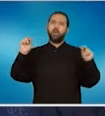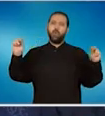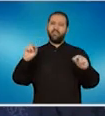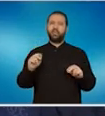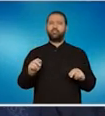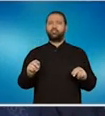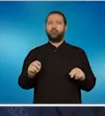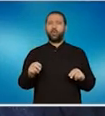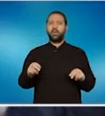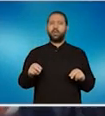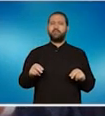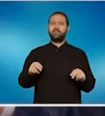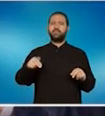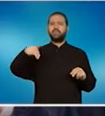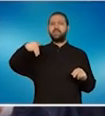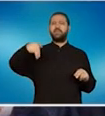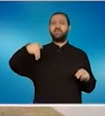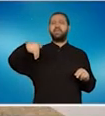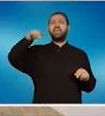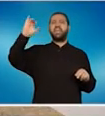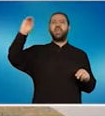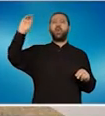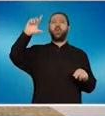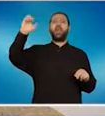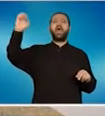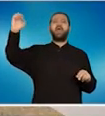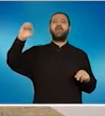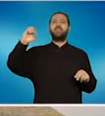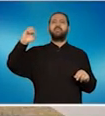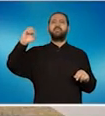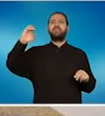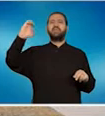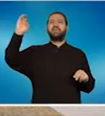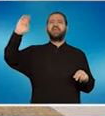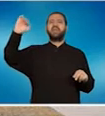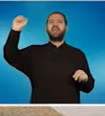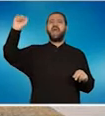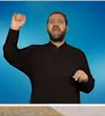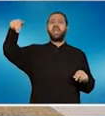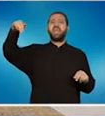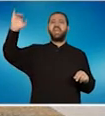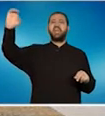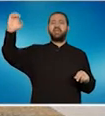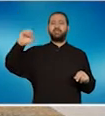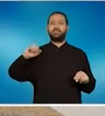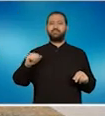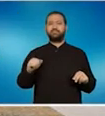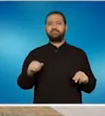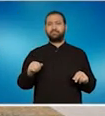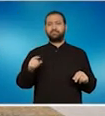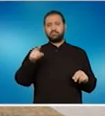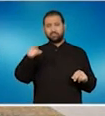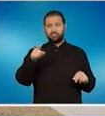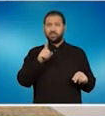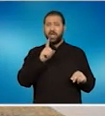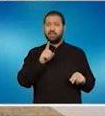poetul, teologul, ministrul, martirul, mărturisitorul din închisorile comuniste. Își dă licența cu